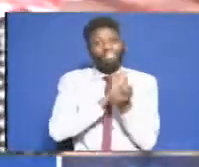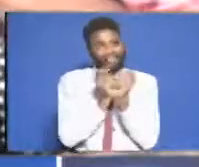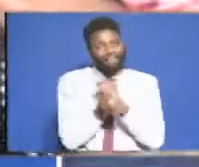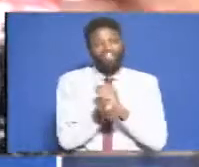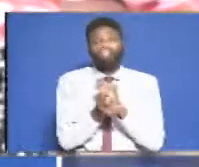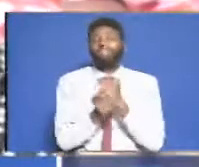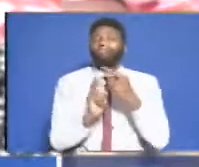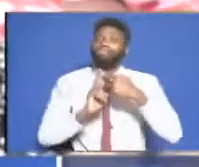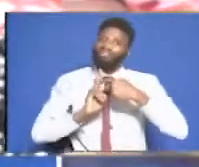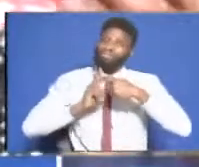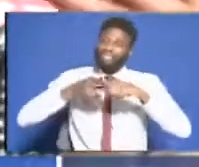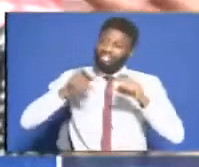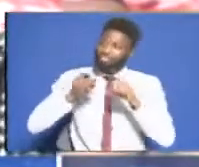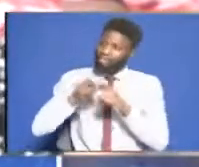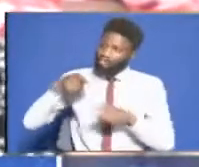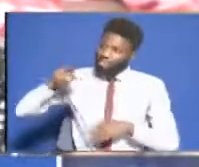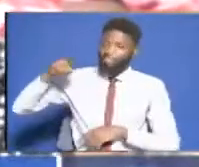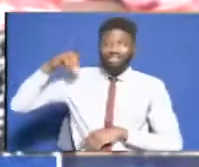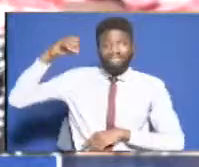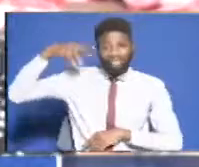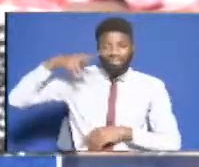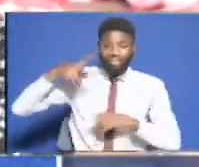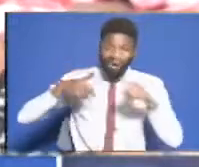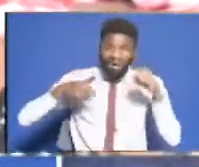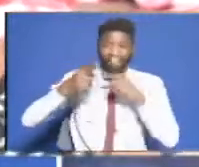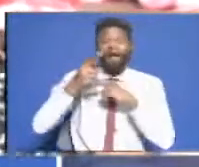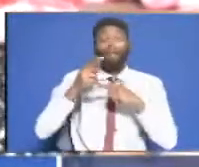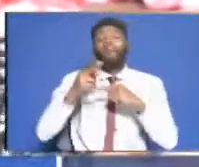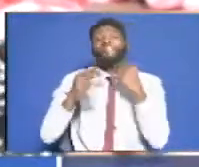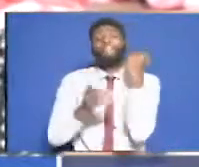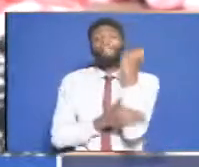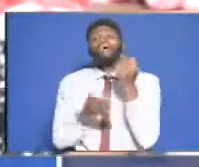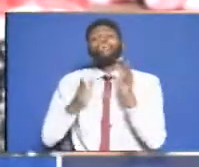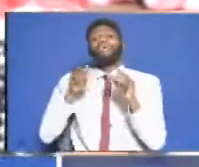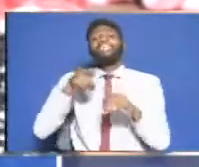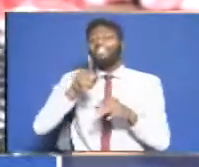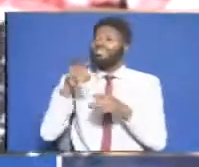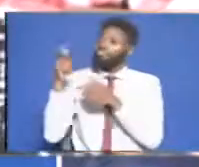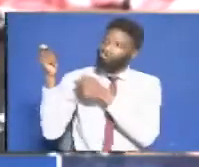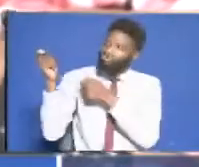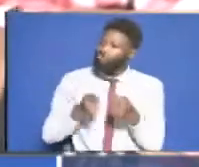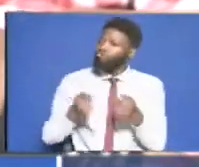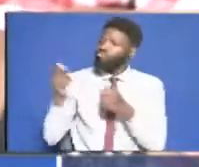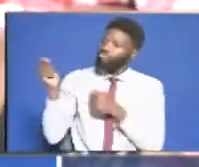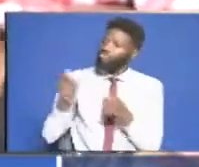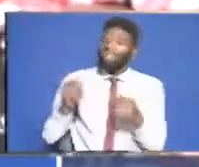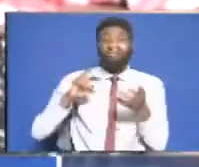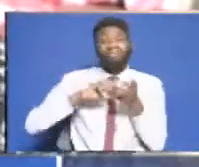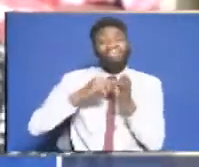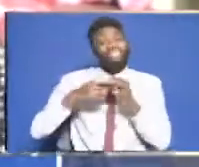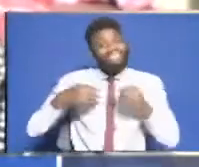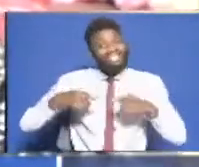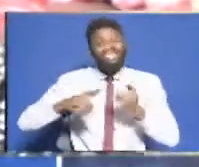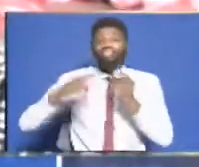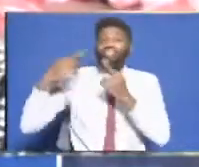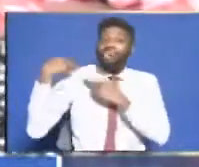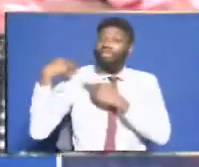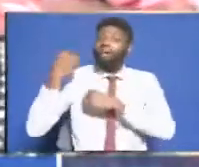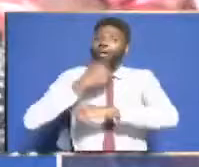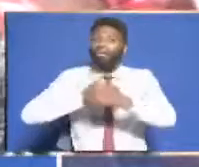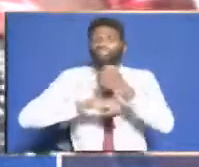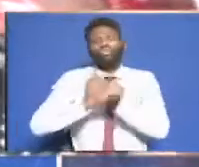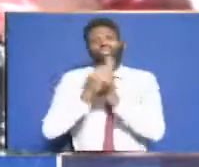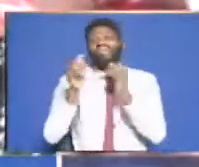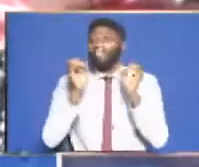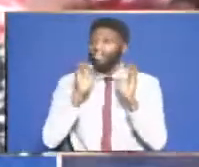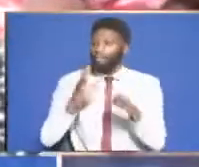vile wanakata stima wanakata vibaya sana sababu walikuja wanazivuta hizo mawaya wakivuta vuta huko. Ni negligence sababu tulikujaribu kuongea na hao na baba kwanza